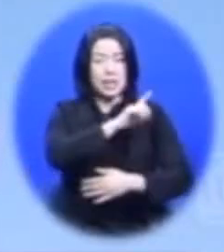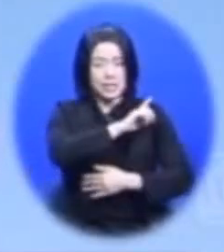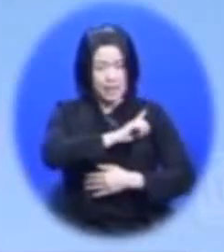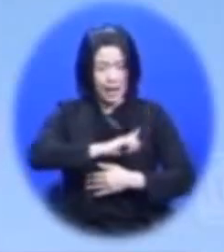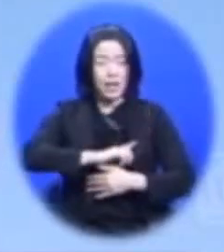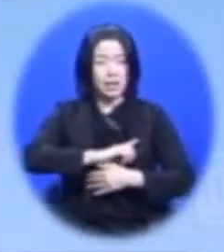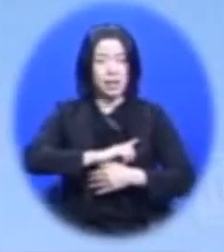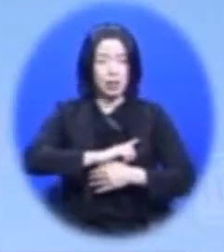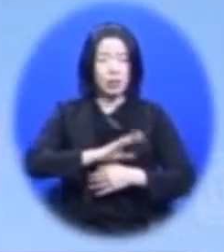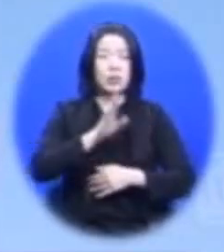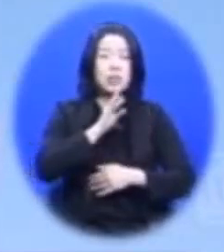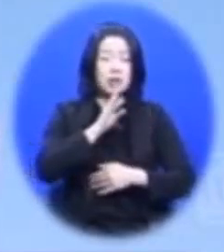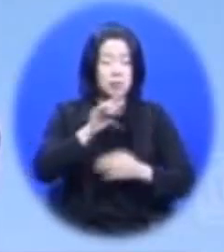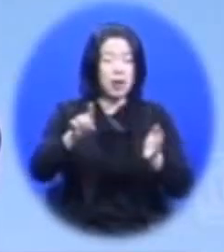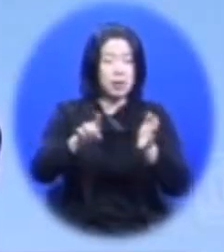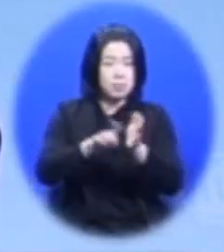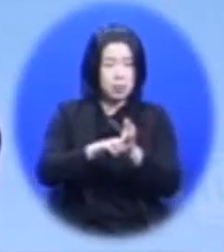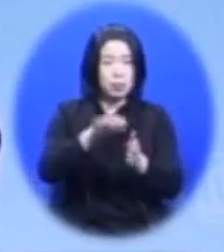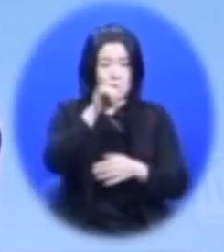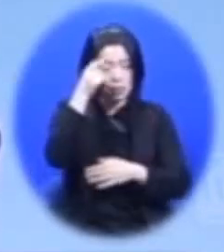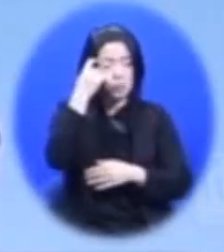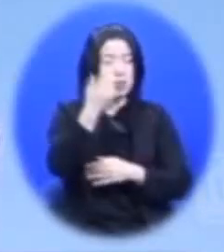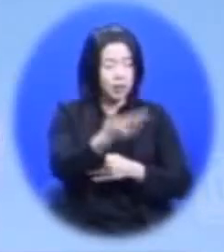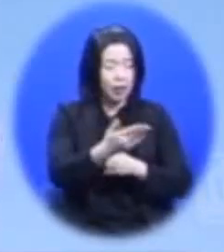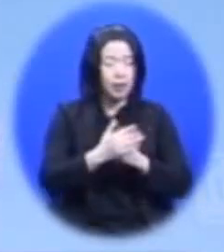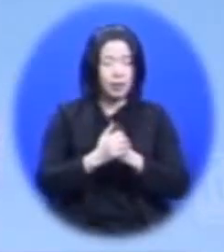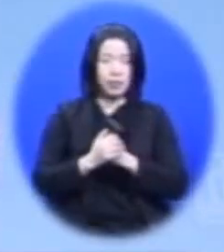제일이라고 정말 믿으십니까?